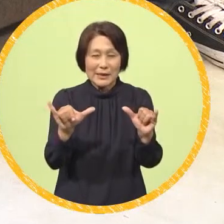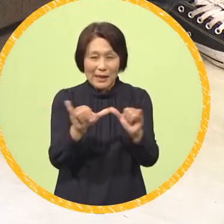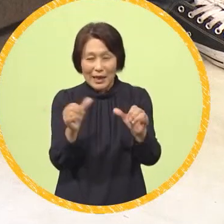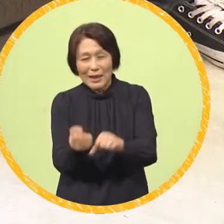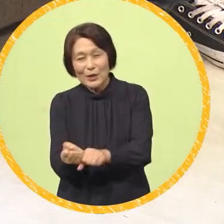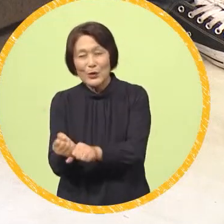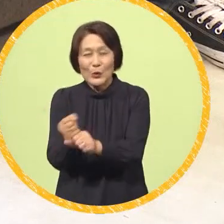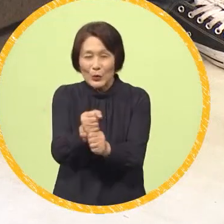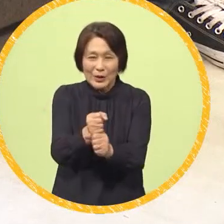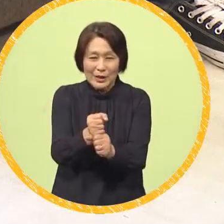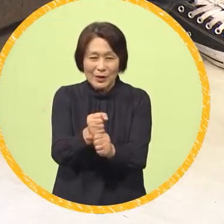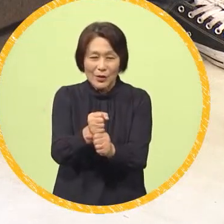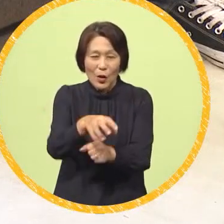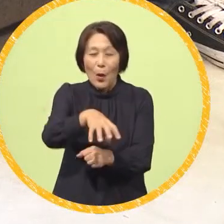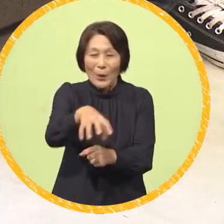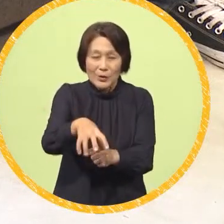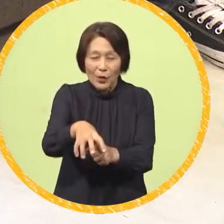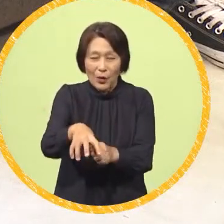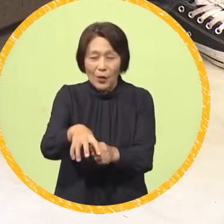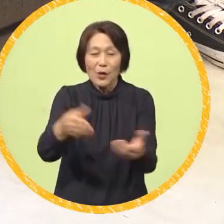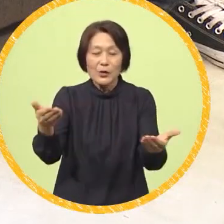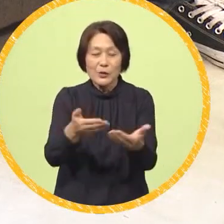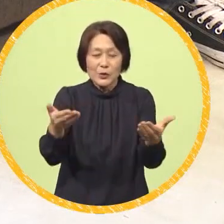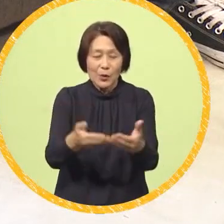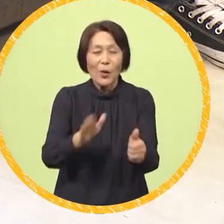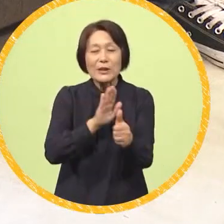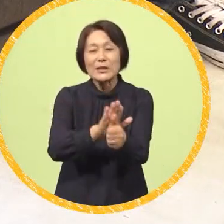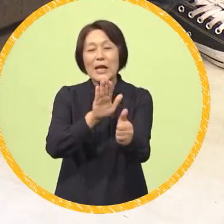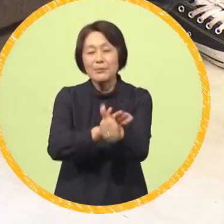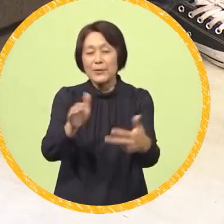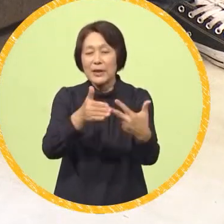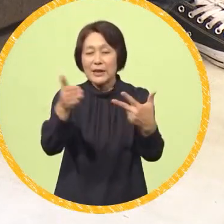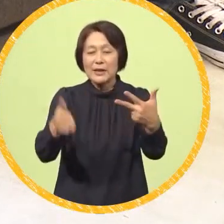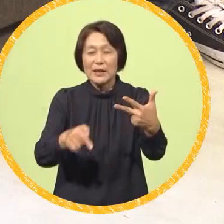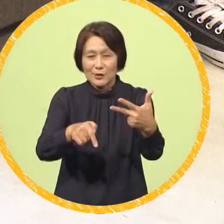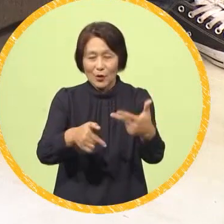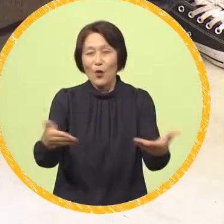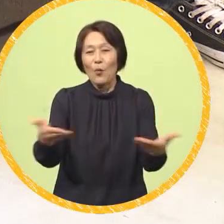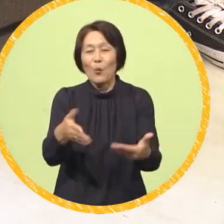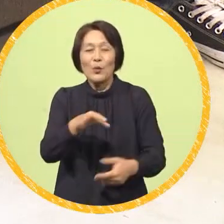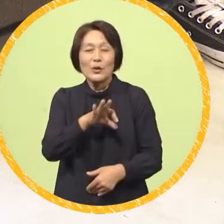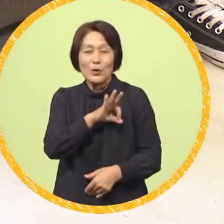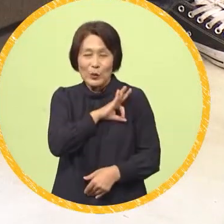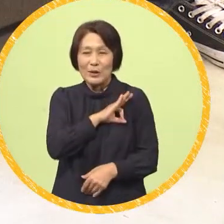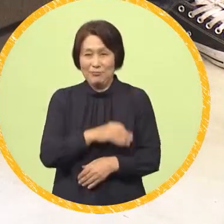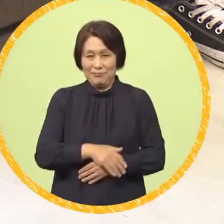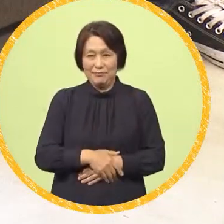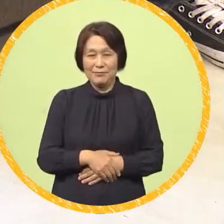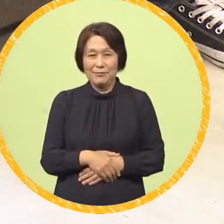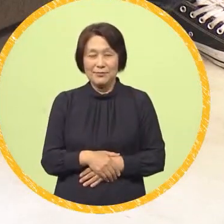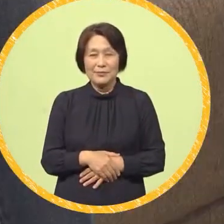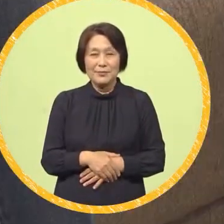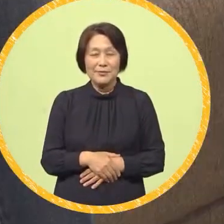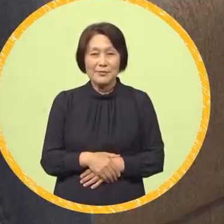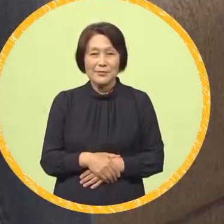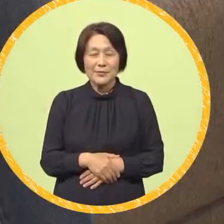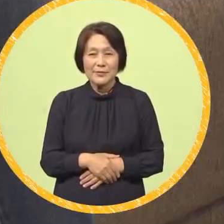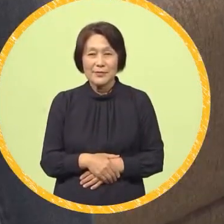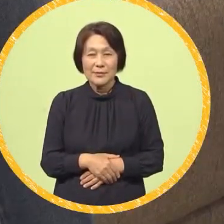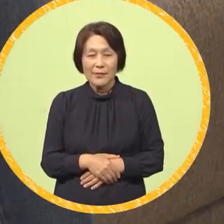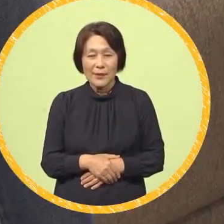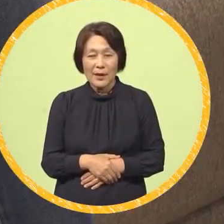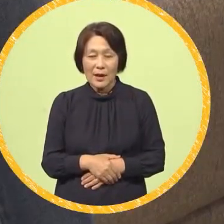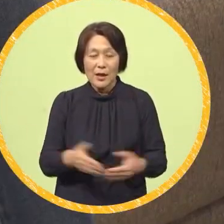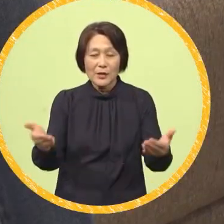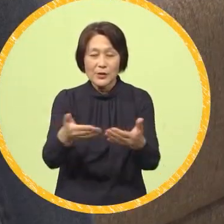する場所、就労支援施設っていうんですけど、そこの職員を今やってます、就労